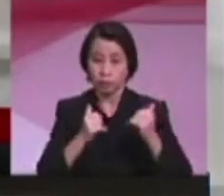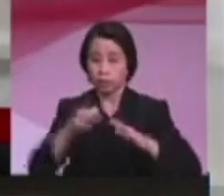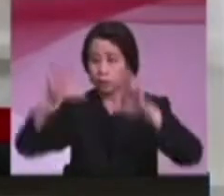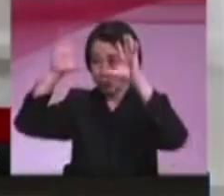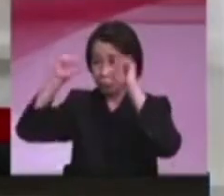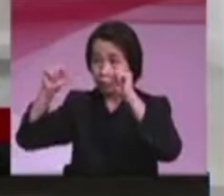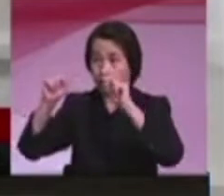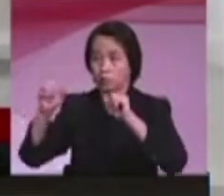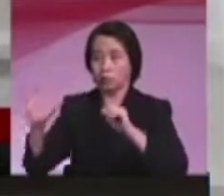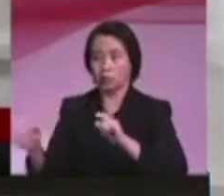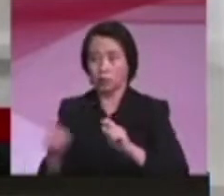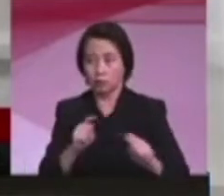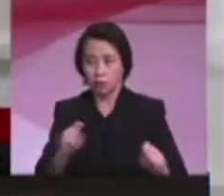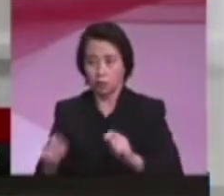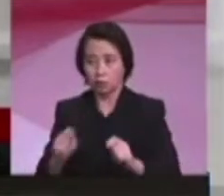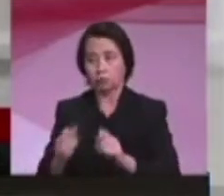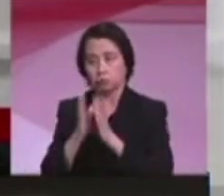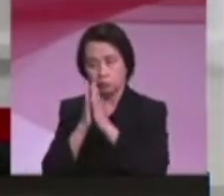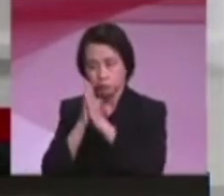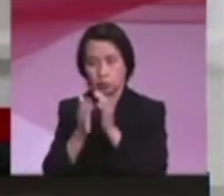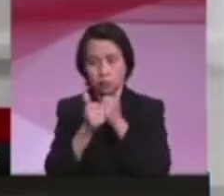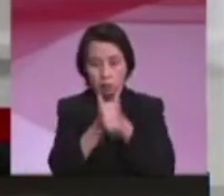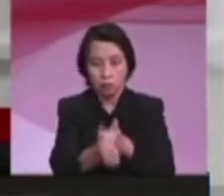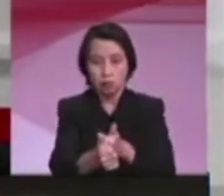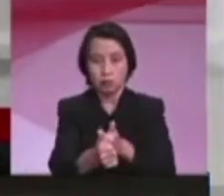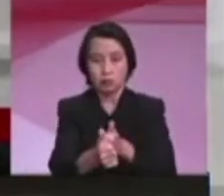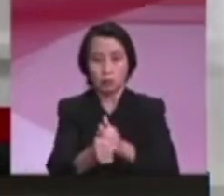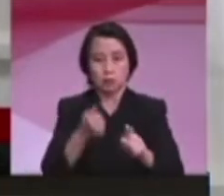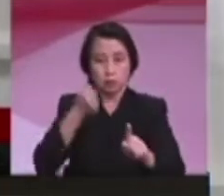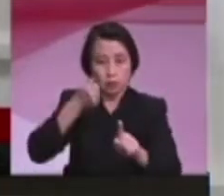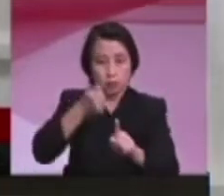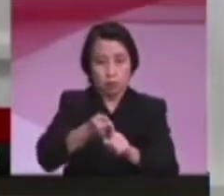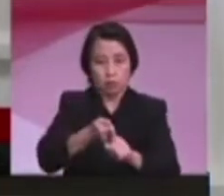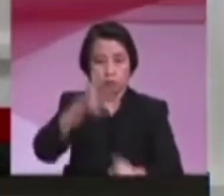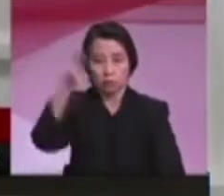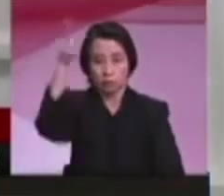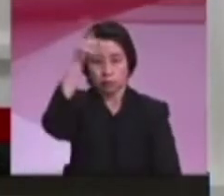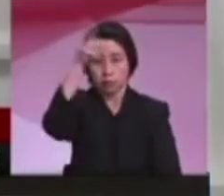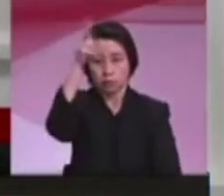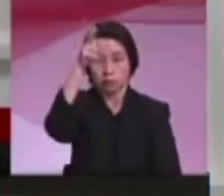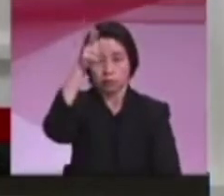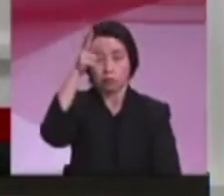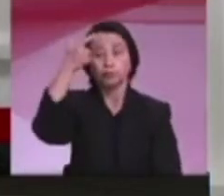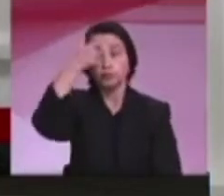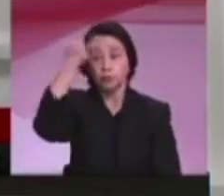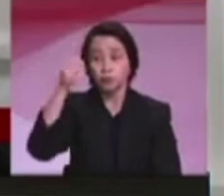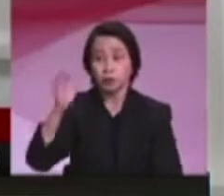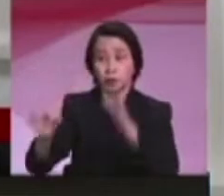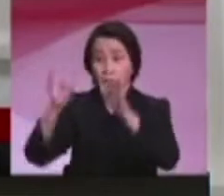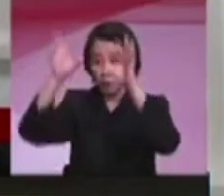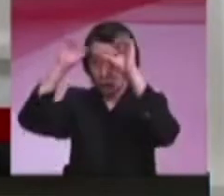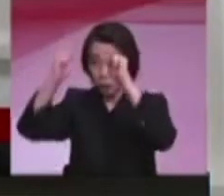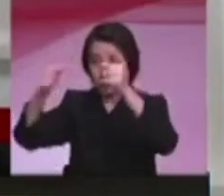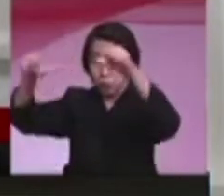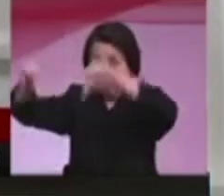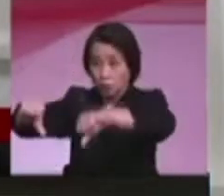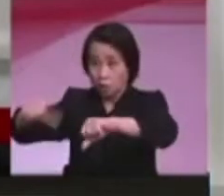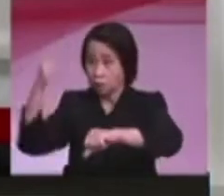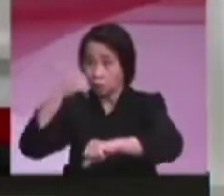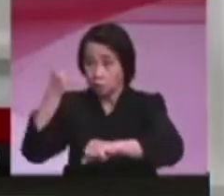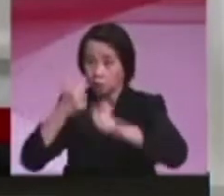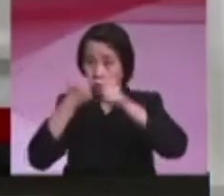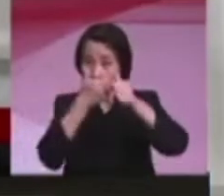mengambil tindakan ini, patuh pada tindakan ini, arahan kerajaan ini, kerana kegagalan mereka